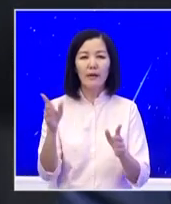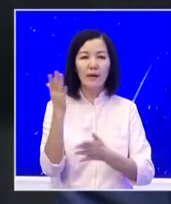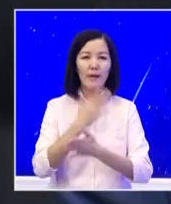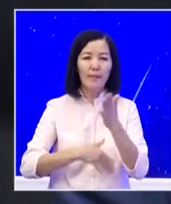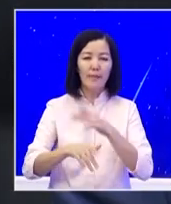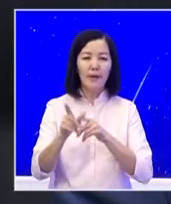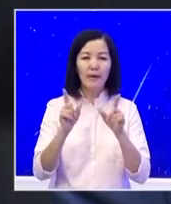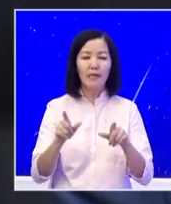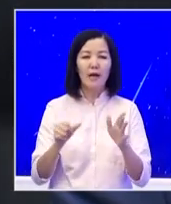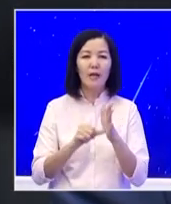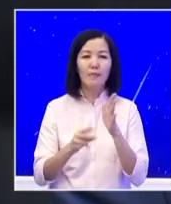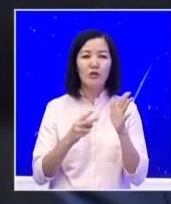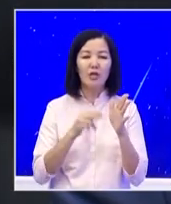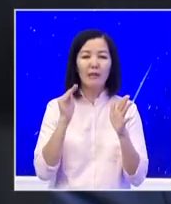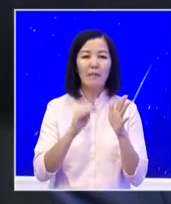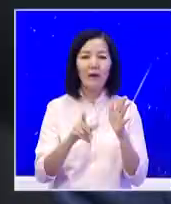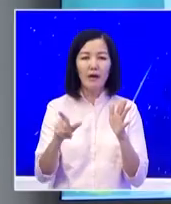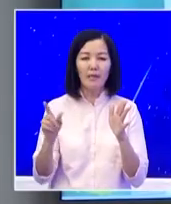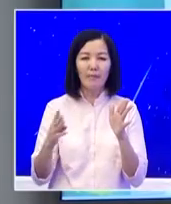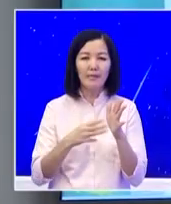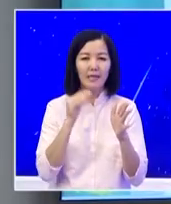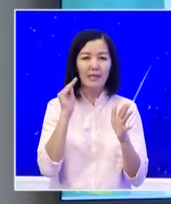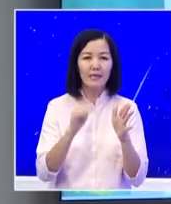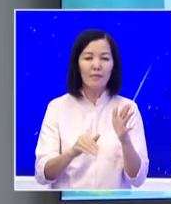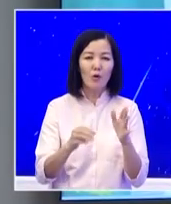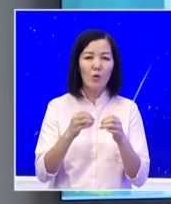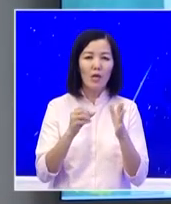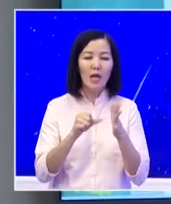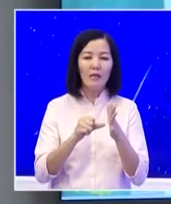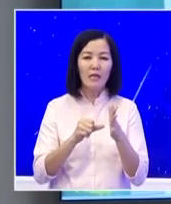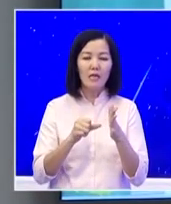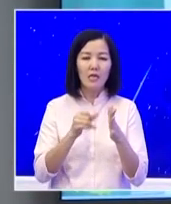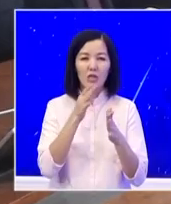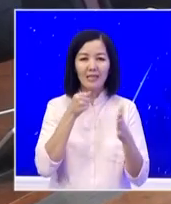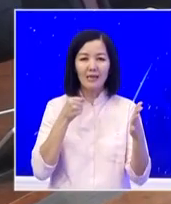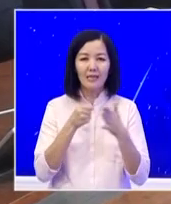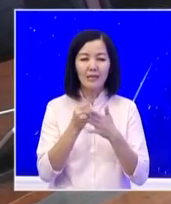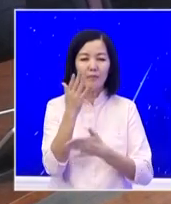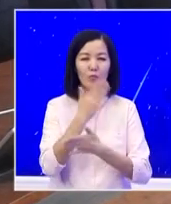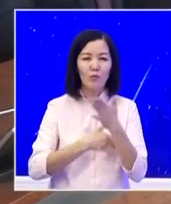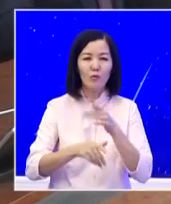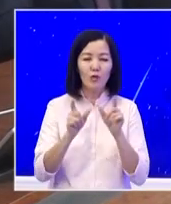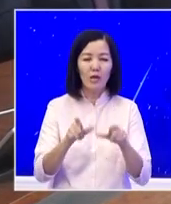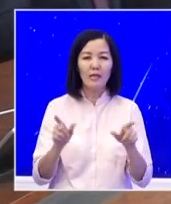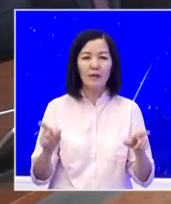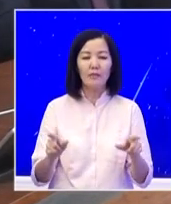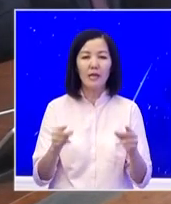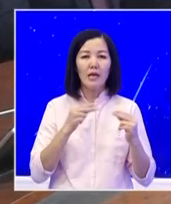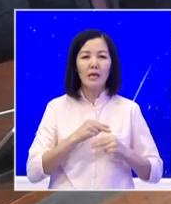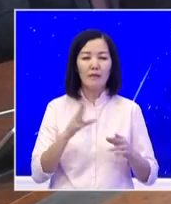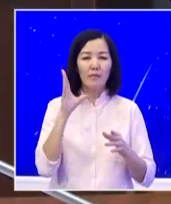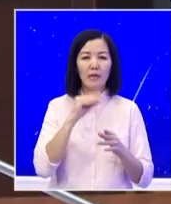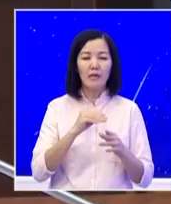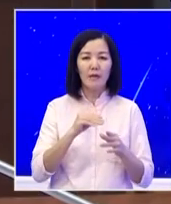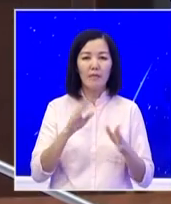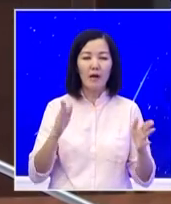ететін 67 мың адам бар. Олардың 8 мыңға жуығы 16 жасқа дейінгі балалар. Мүмкіндігі шектеулі бұл азаматтар еңбек етіп, қалыпты